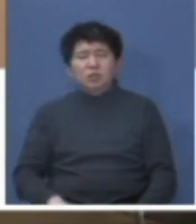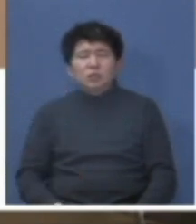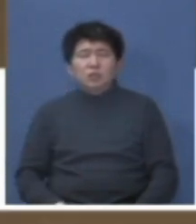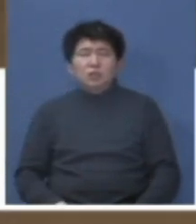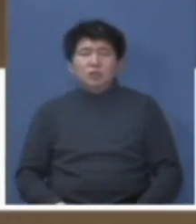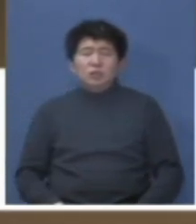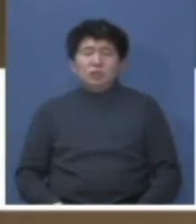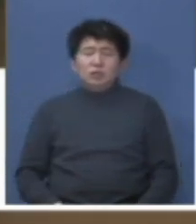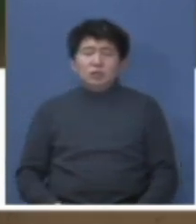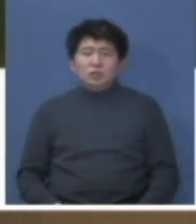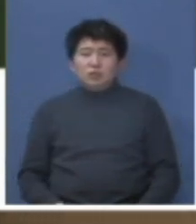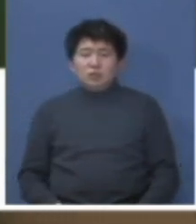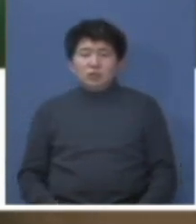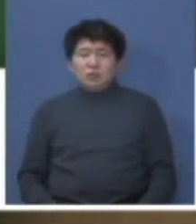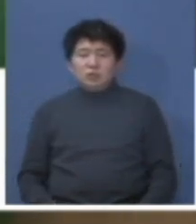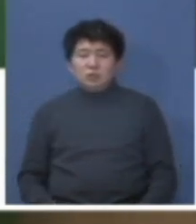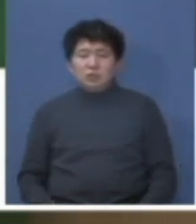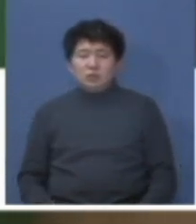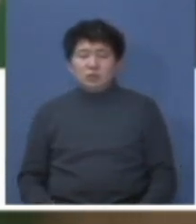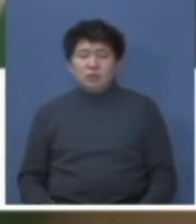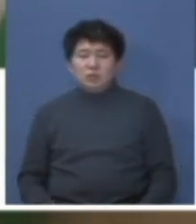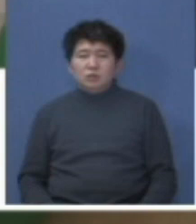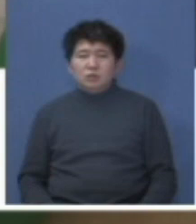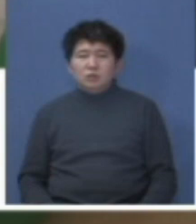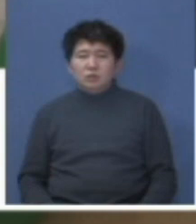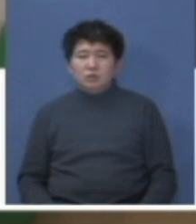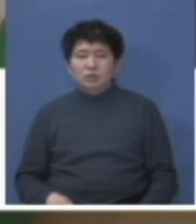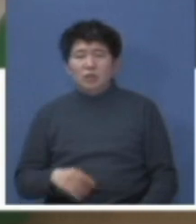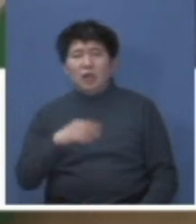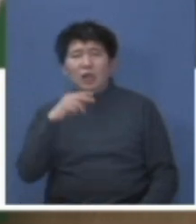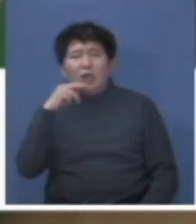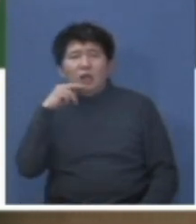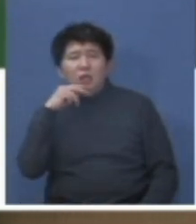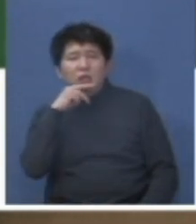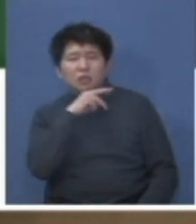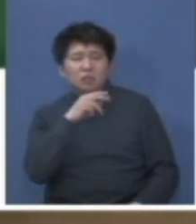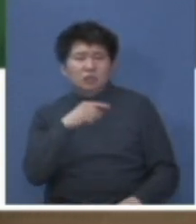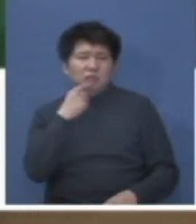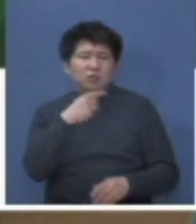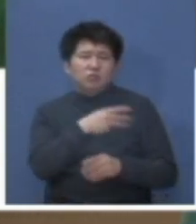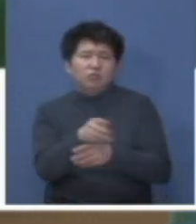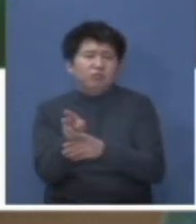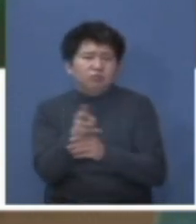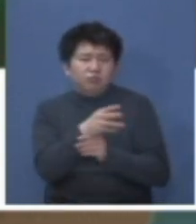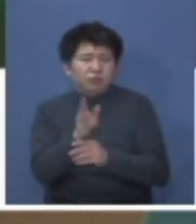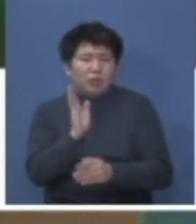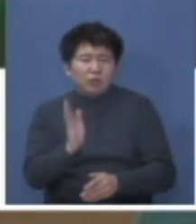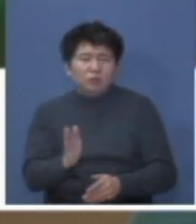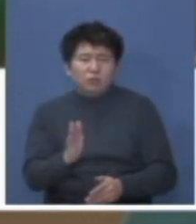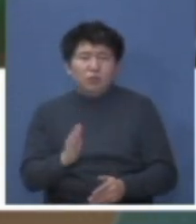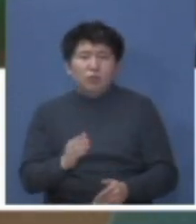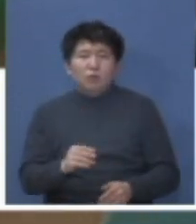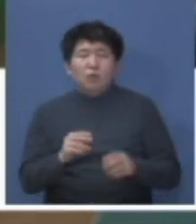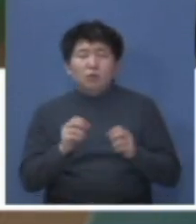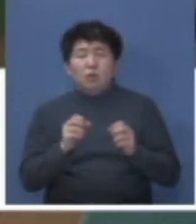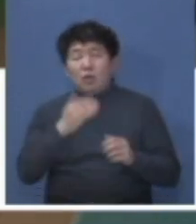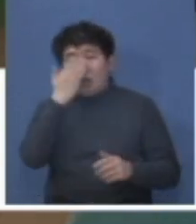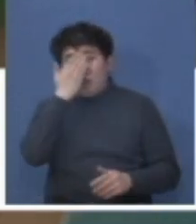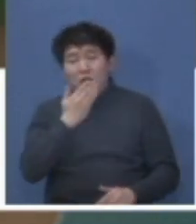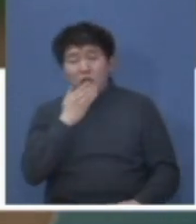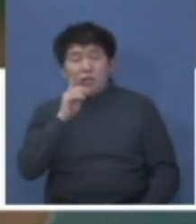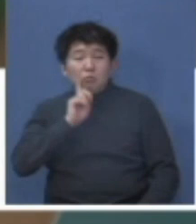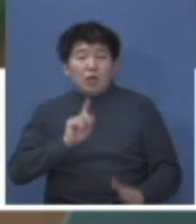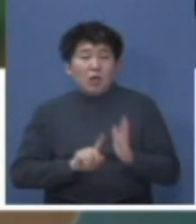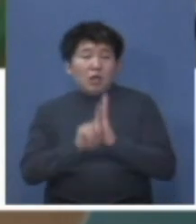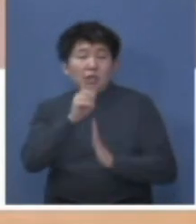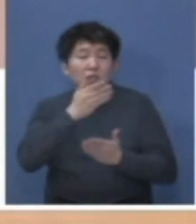жүргізілді. Зиянкестерге арналған оқшашу жұмыстарына зертханалық талдау жұмыстары жүргізіледі. Жаз басталмай зиянкестердің саны сарап